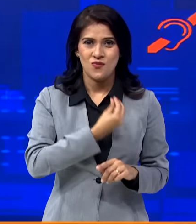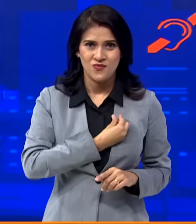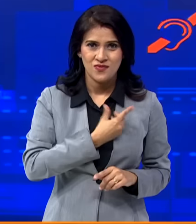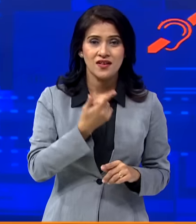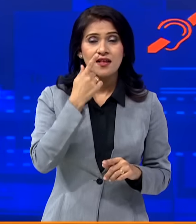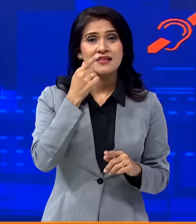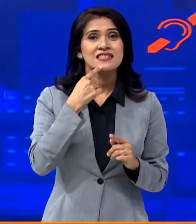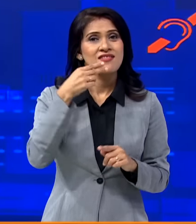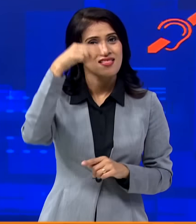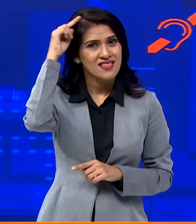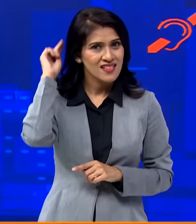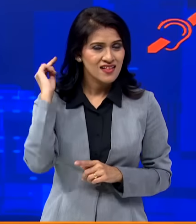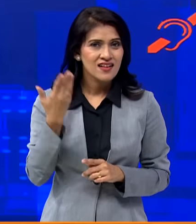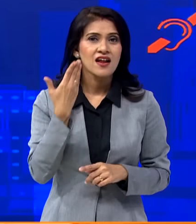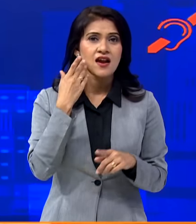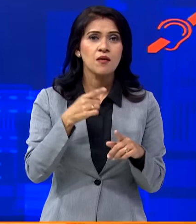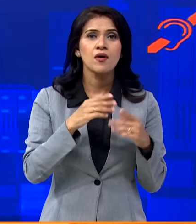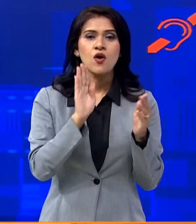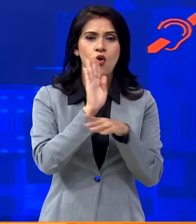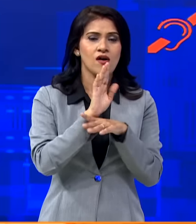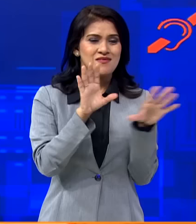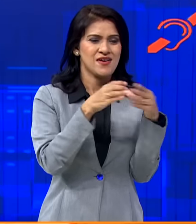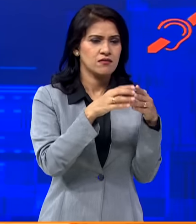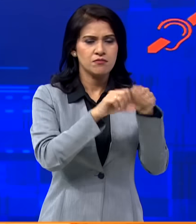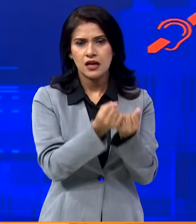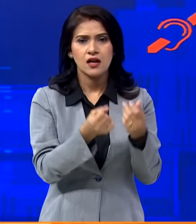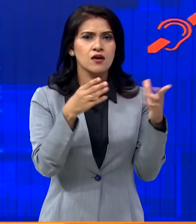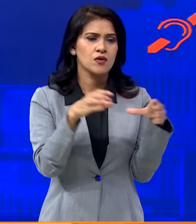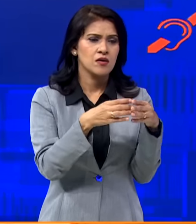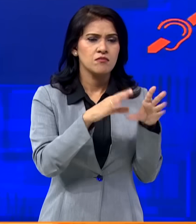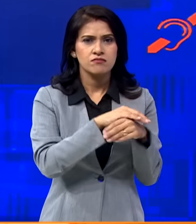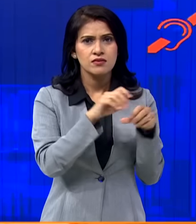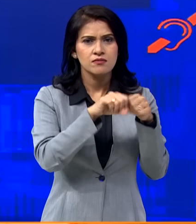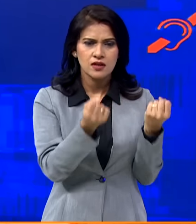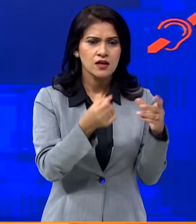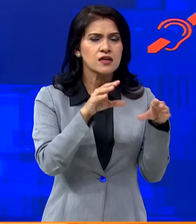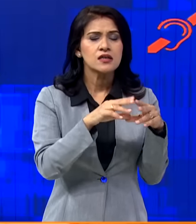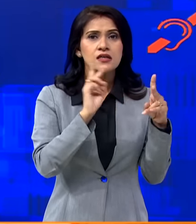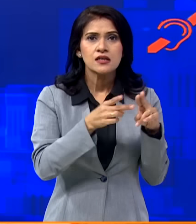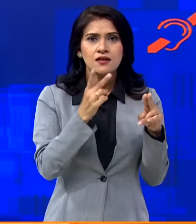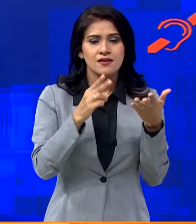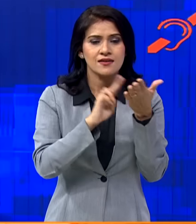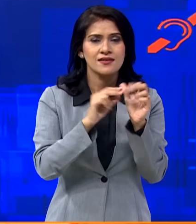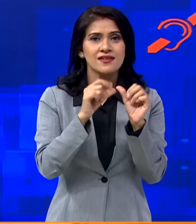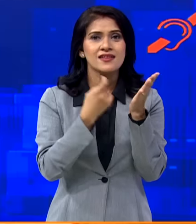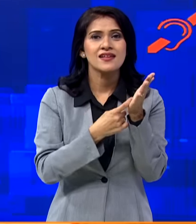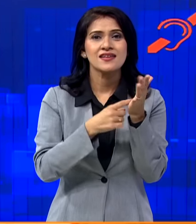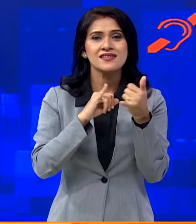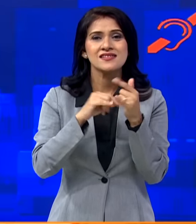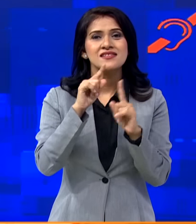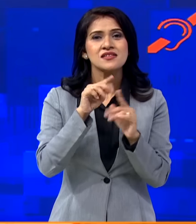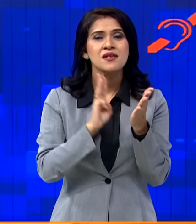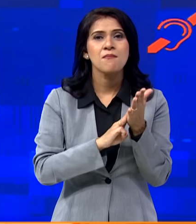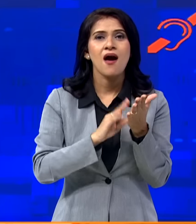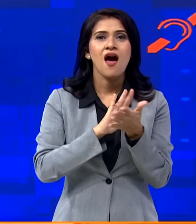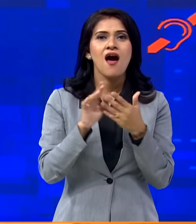टूटी कांग्रेस अर्श बनी चंद्रशेखर जी के समय टूटी कांग्रेस बाद में जब नरसिंहा राव थे तो तिवारी जी कांग्रेस तिवारी